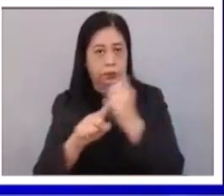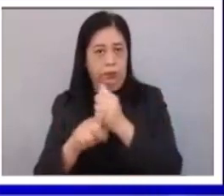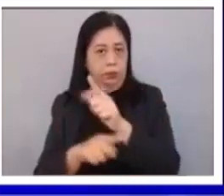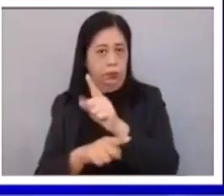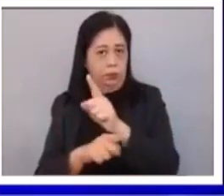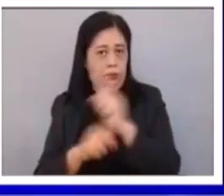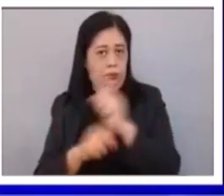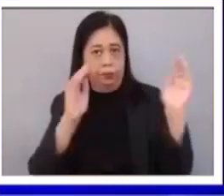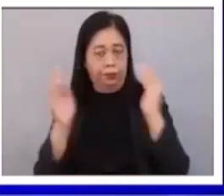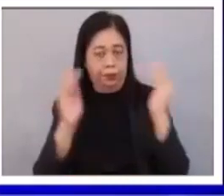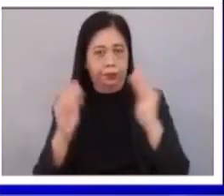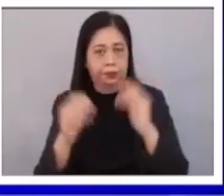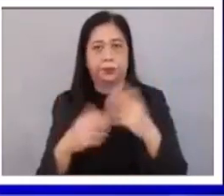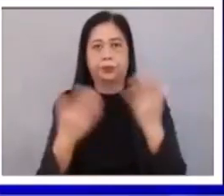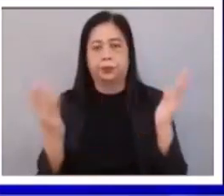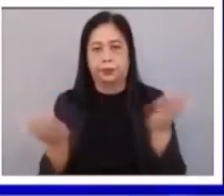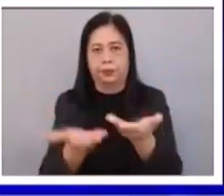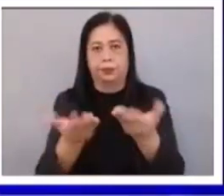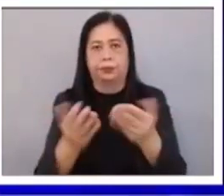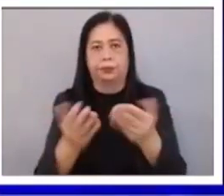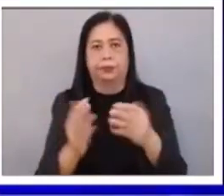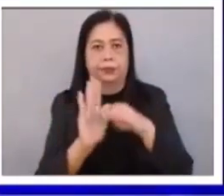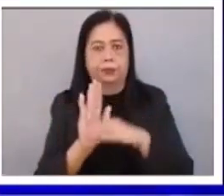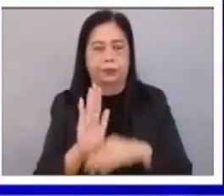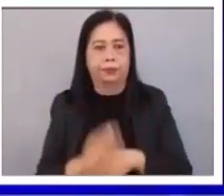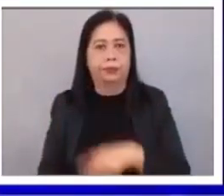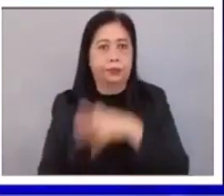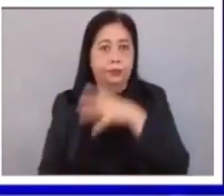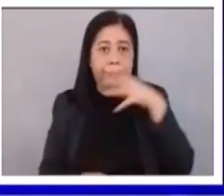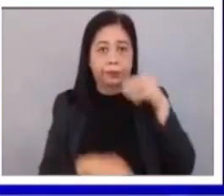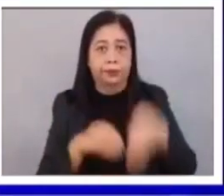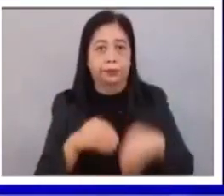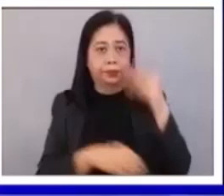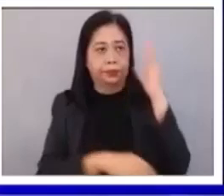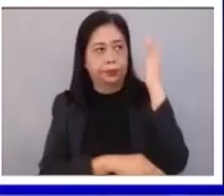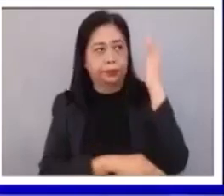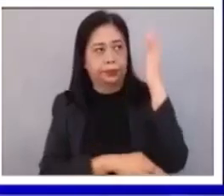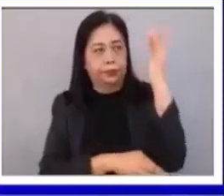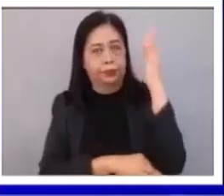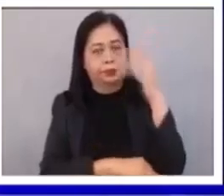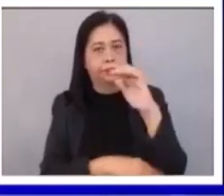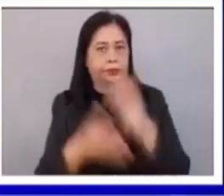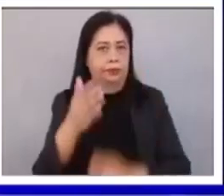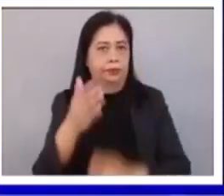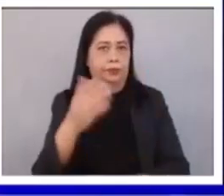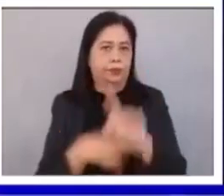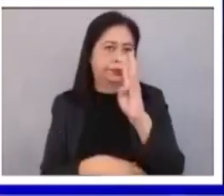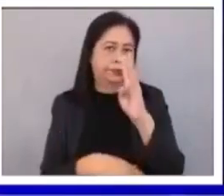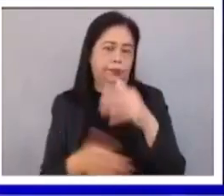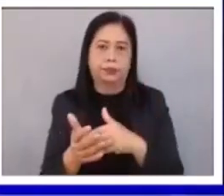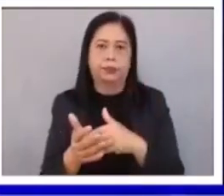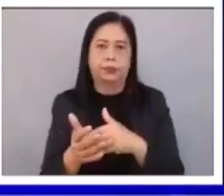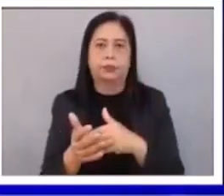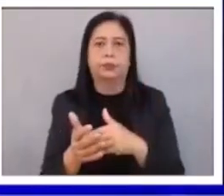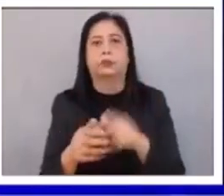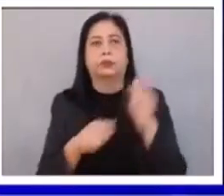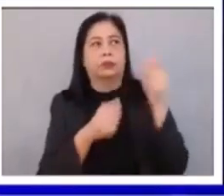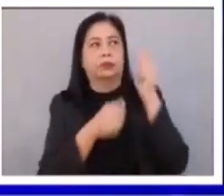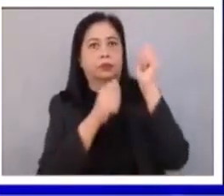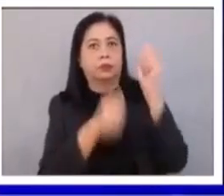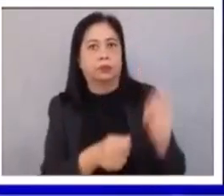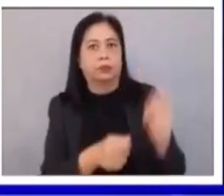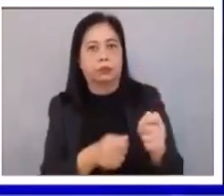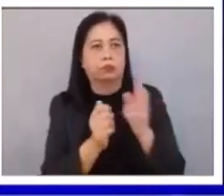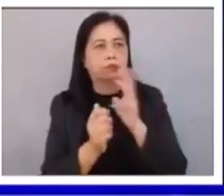mga sumusunod. Agriculture and forestry may bawas na 140,000. Fishing and aquaculture may bawas